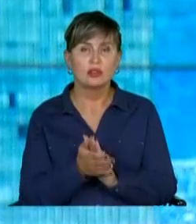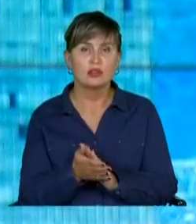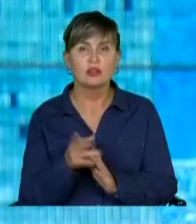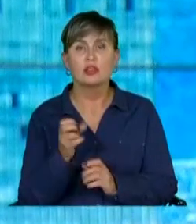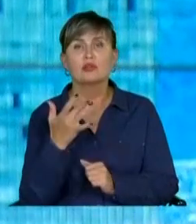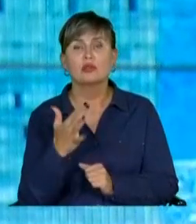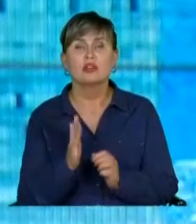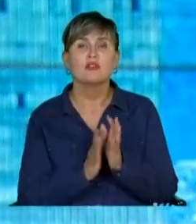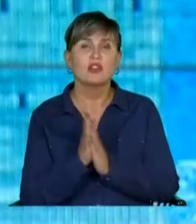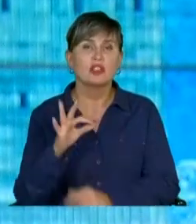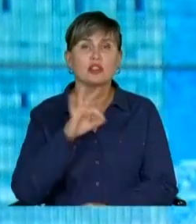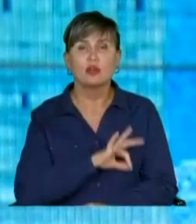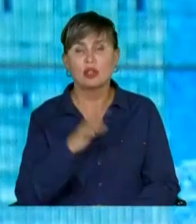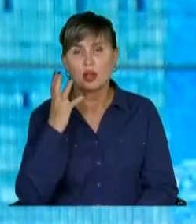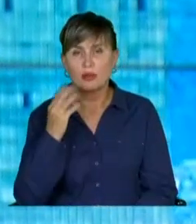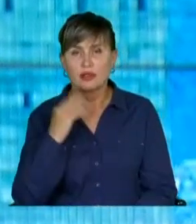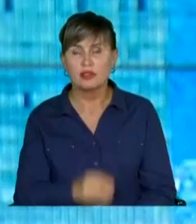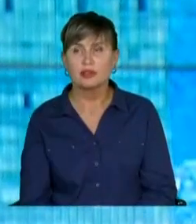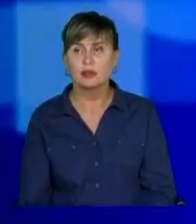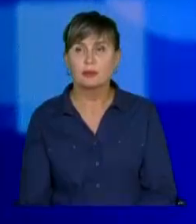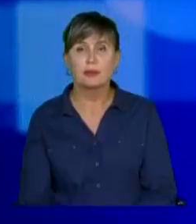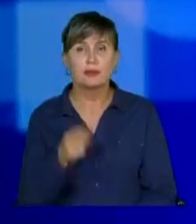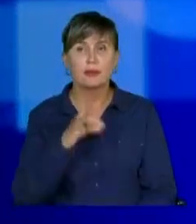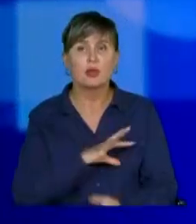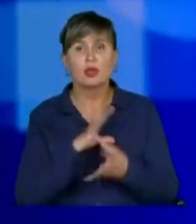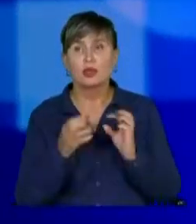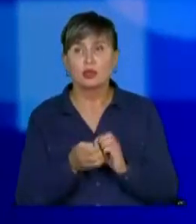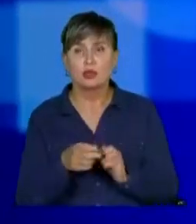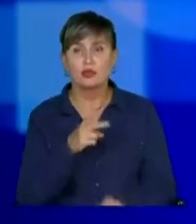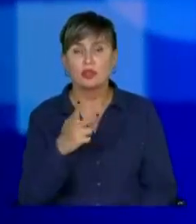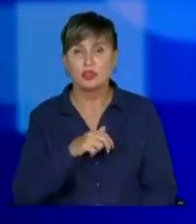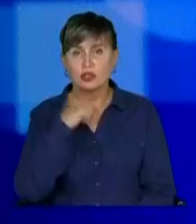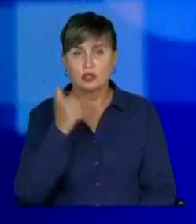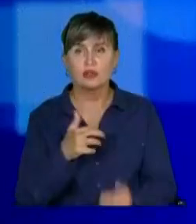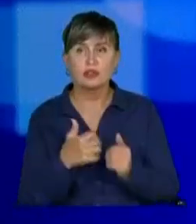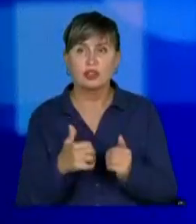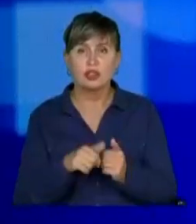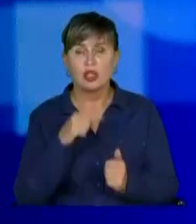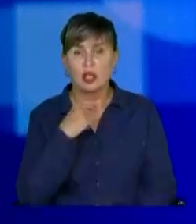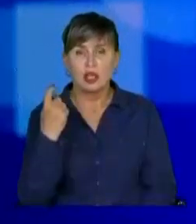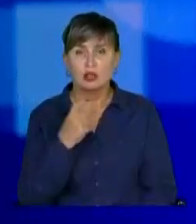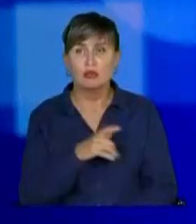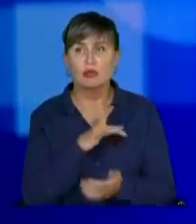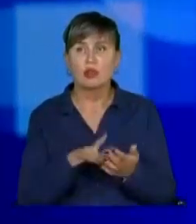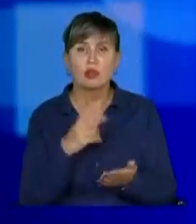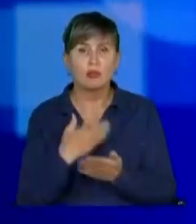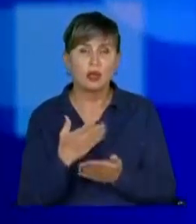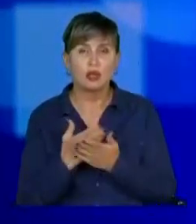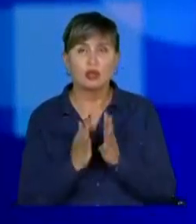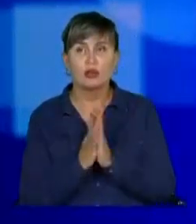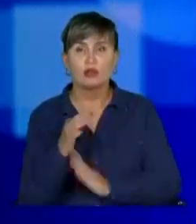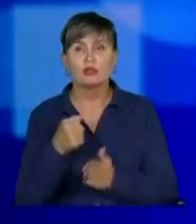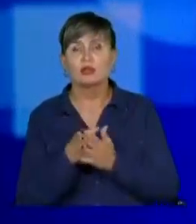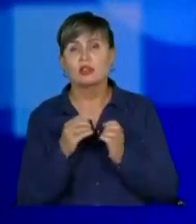доходы алматинцев? По итогам 2023 года в среднем экономика города показала рост до